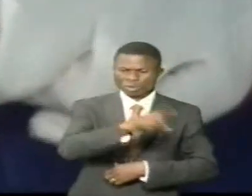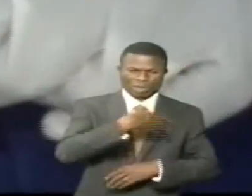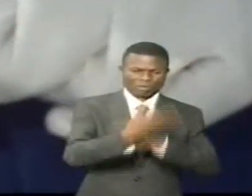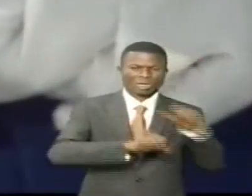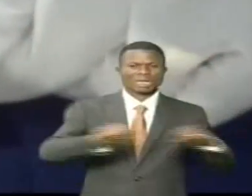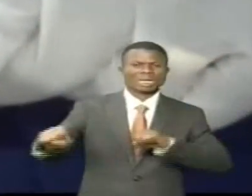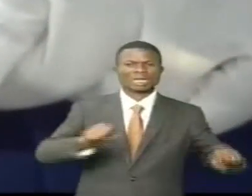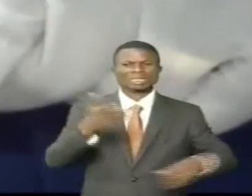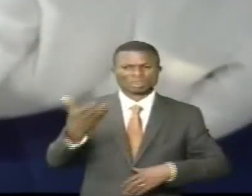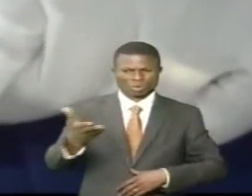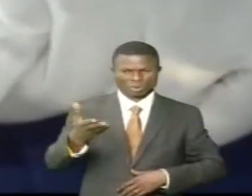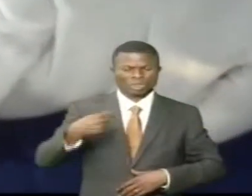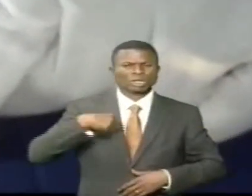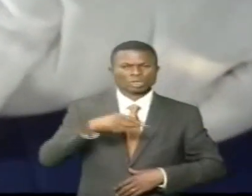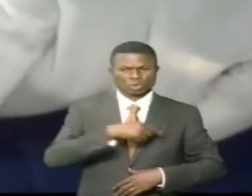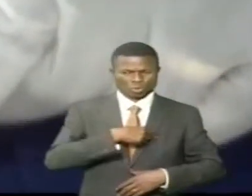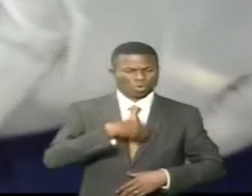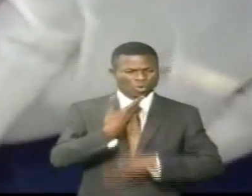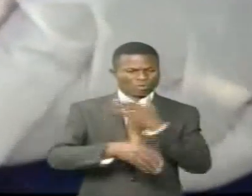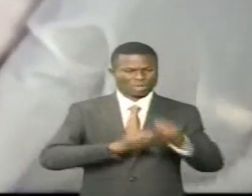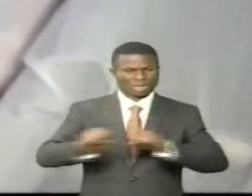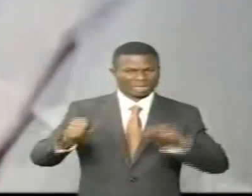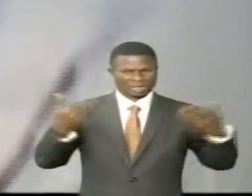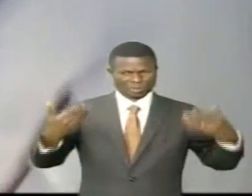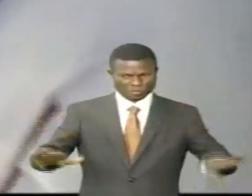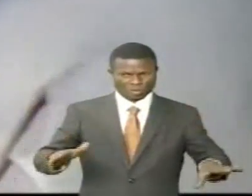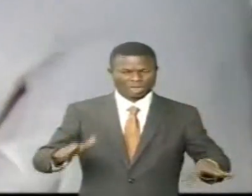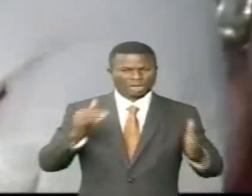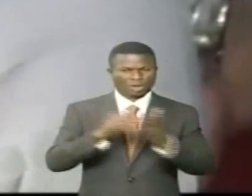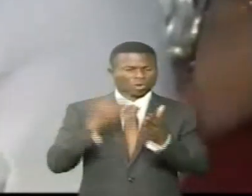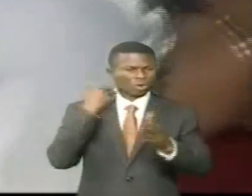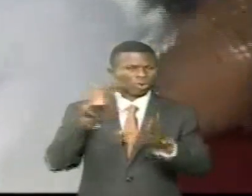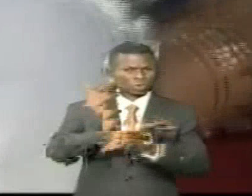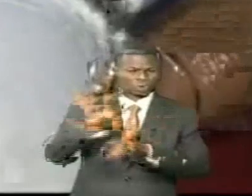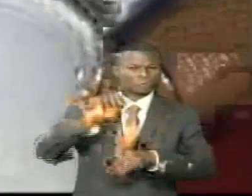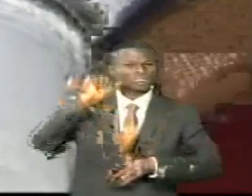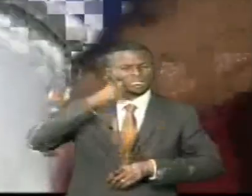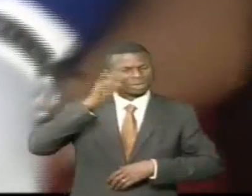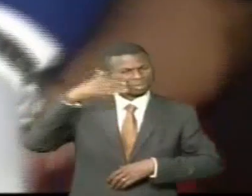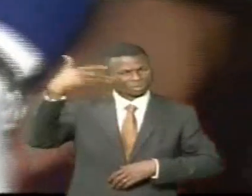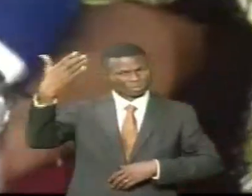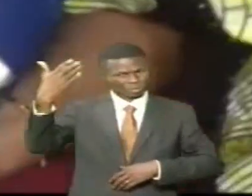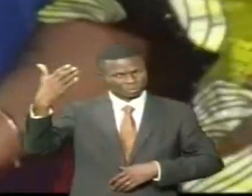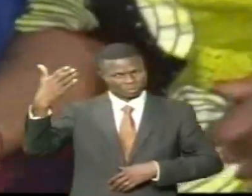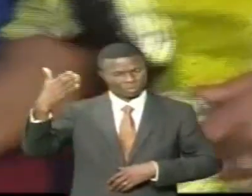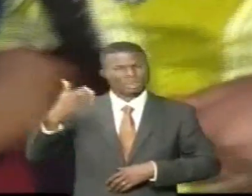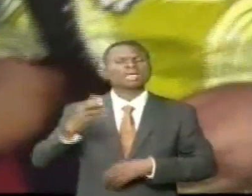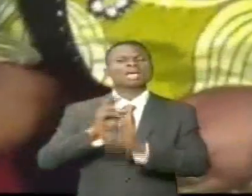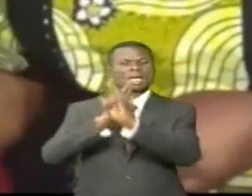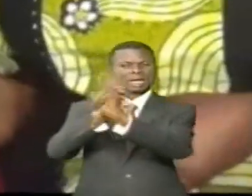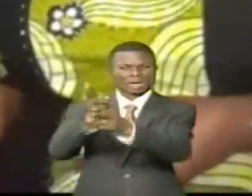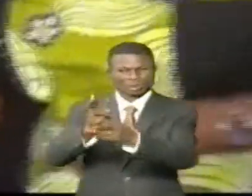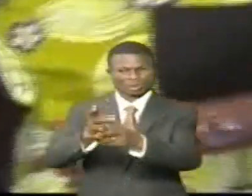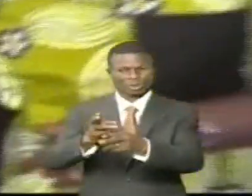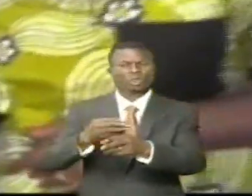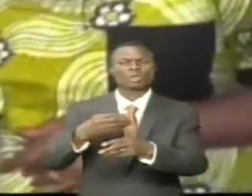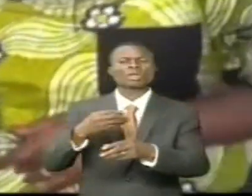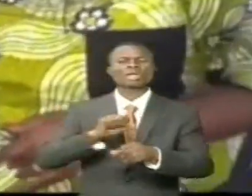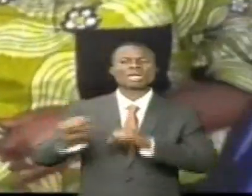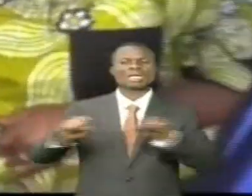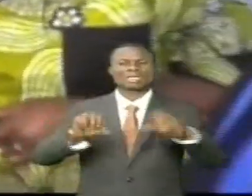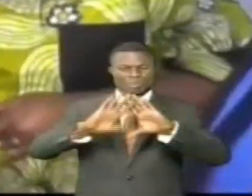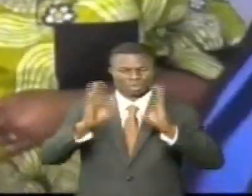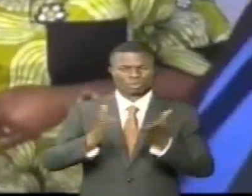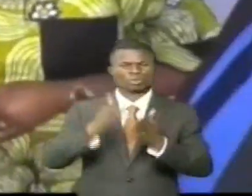Donc nous venons d'être dépistés et je crois demain ou après-demain, ça va s'élargir à tous les agents